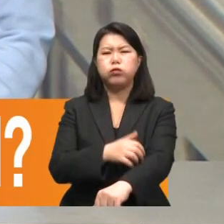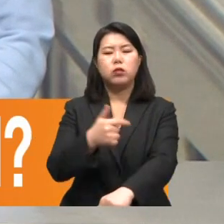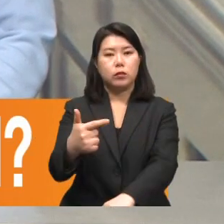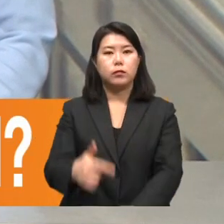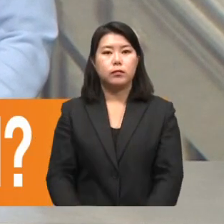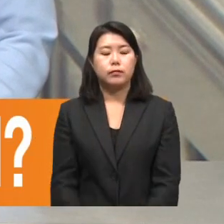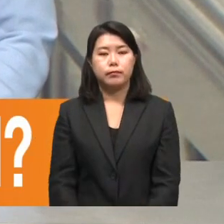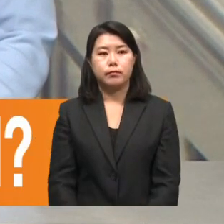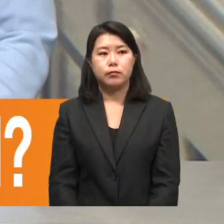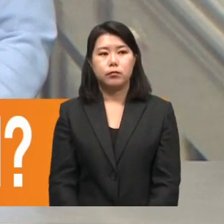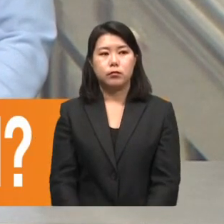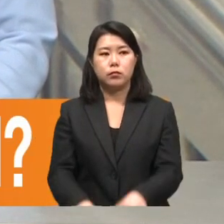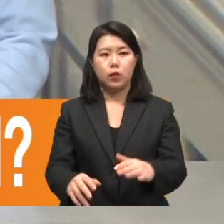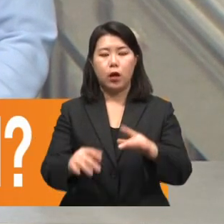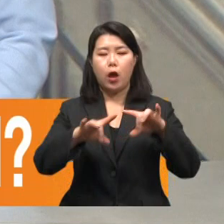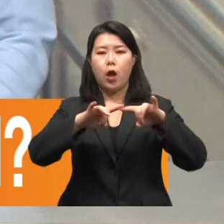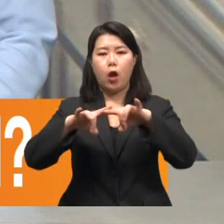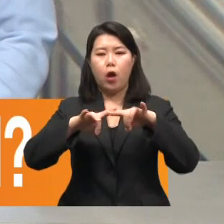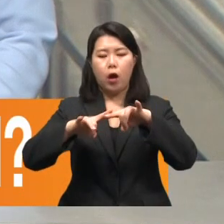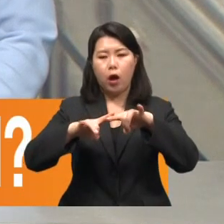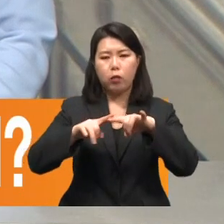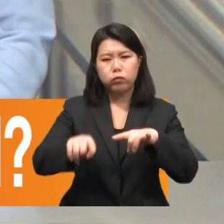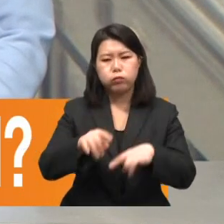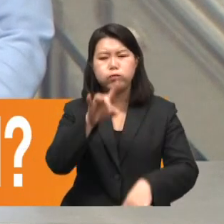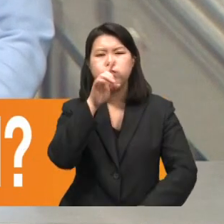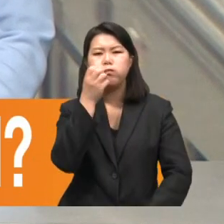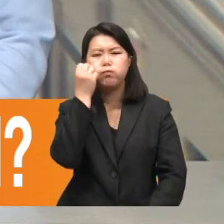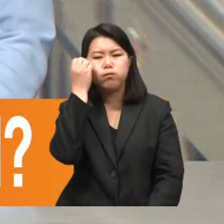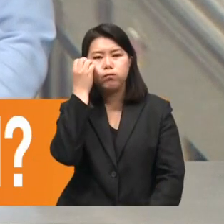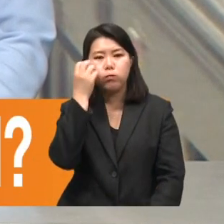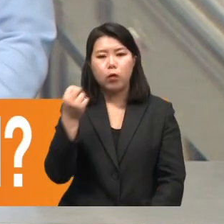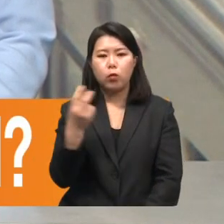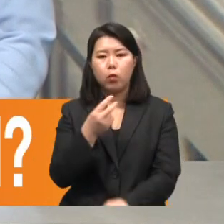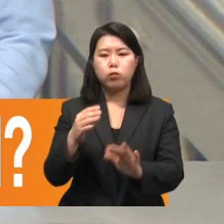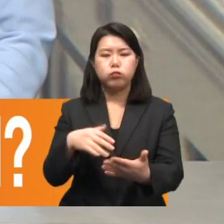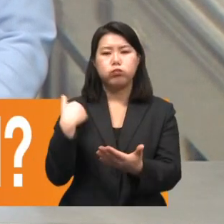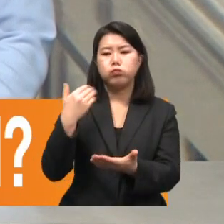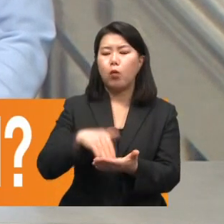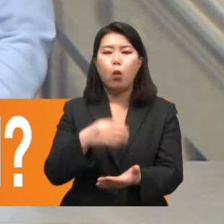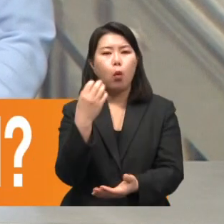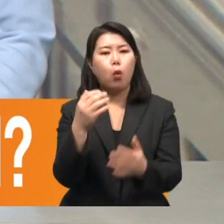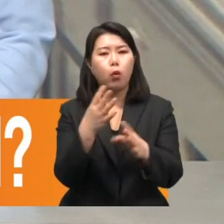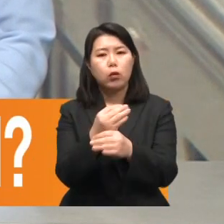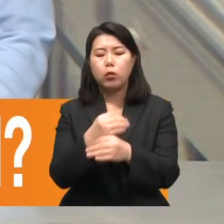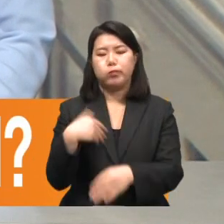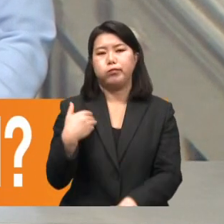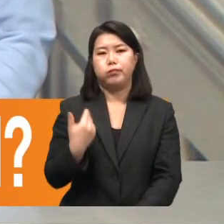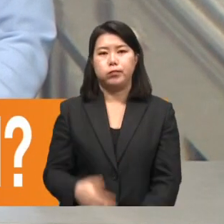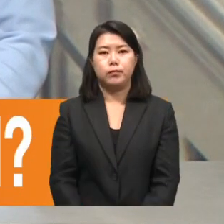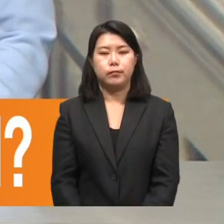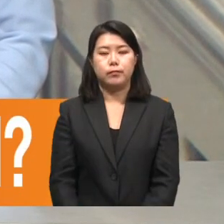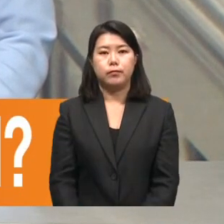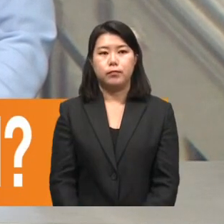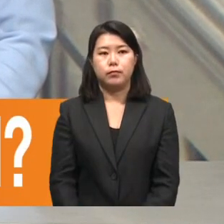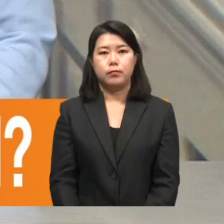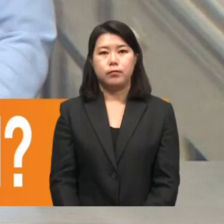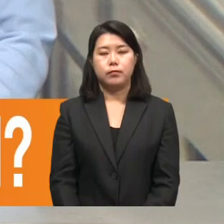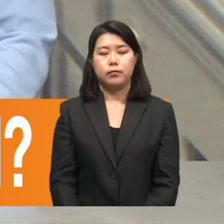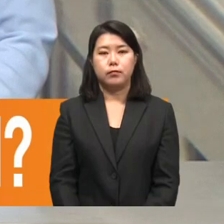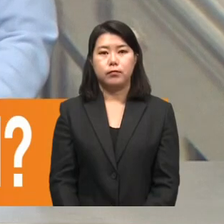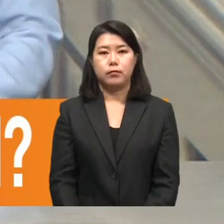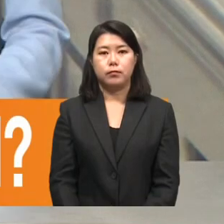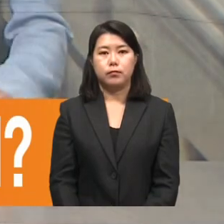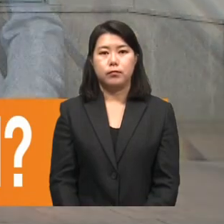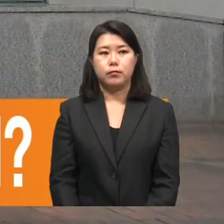있는데요. 전기 공급에 이상이 있다는 것만 확인됐을 뿐 언제 복구될지조차 알 수 없는 상황입니다. 권석화 기자가